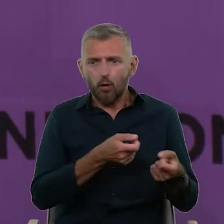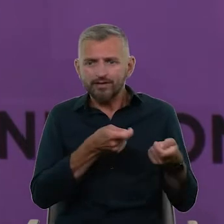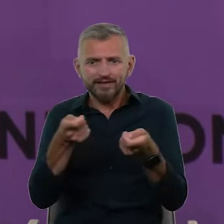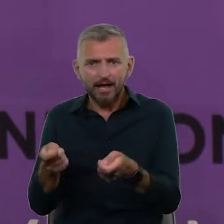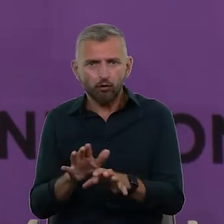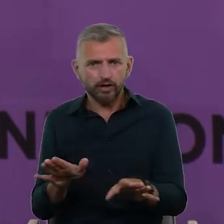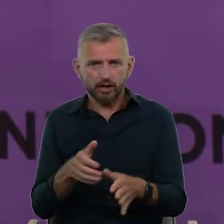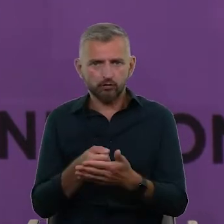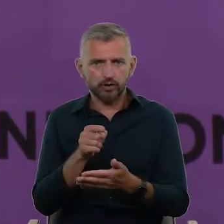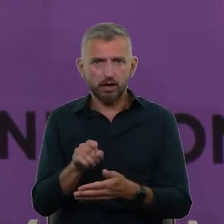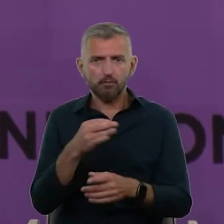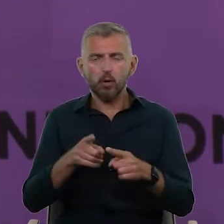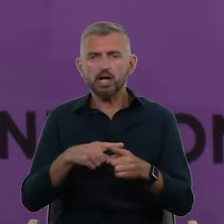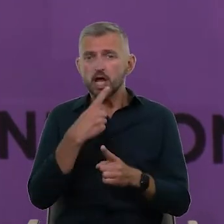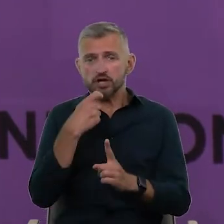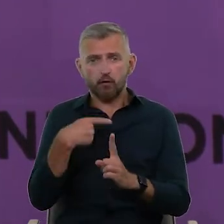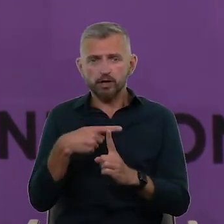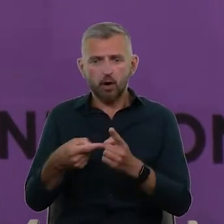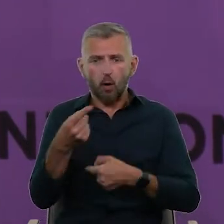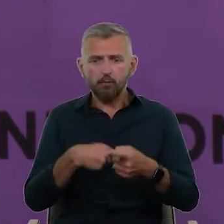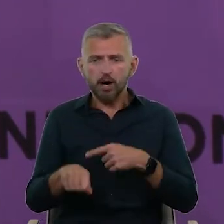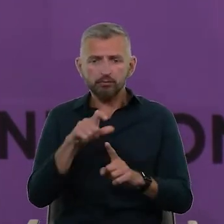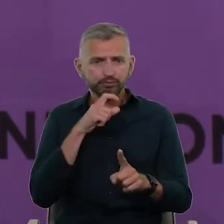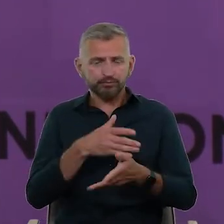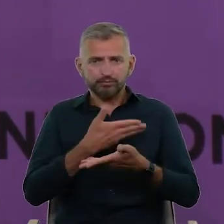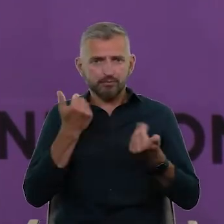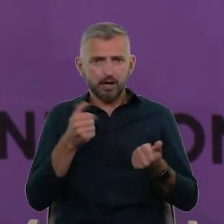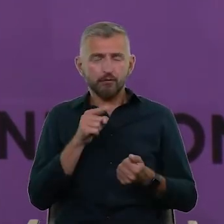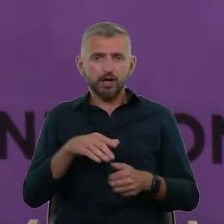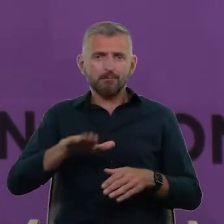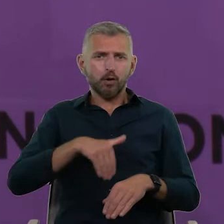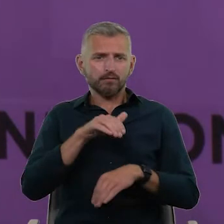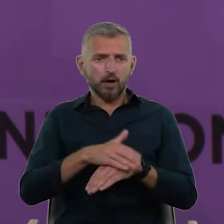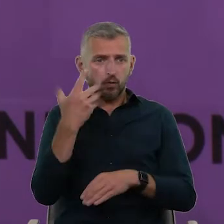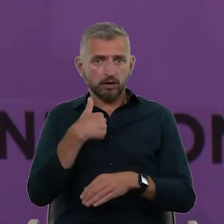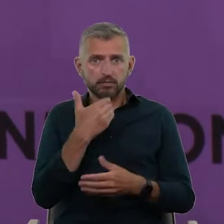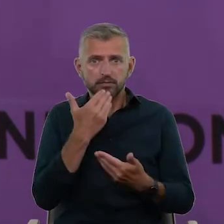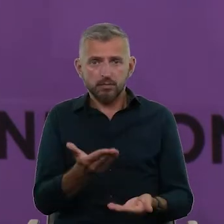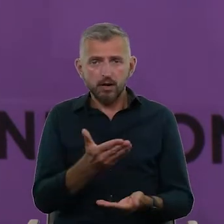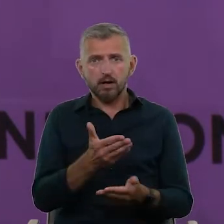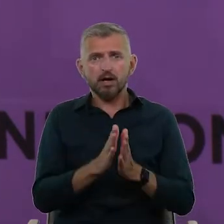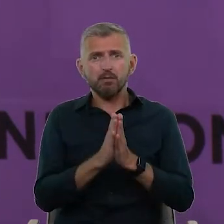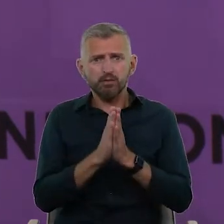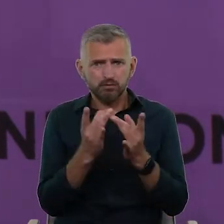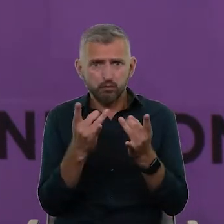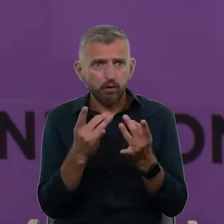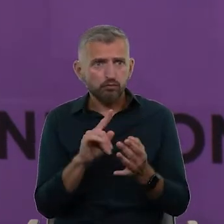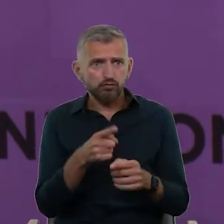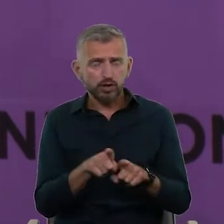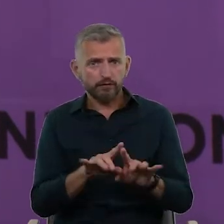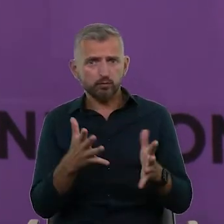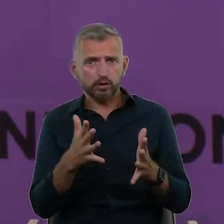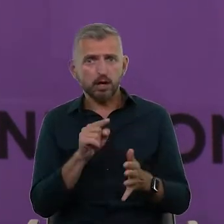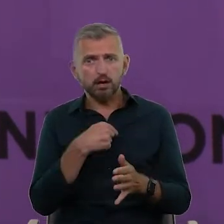них. Про це Червоний Хрест нам не дав зворотнього зв'язку. Вони просто вже постфактум, коли ми не звернули, попросили них пояснення, чому так